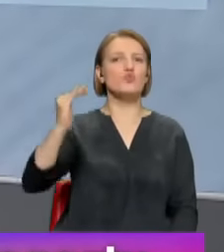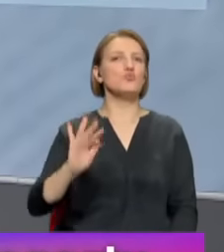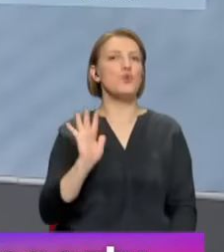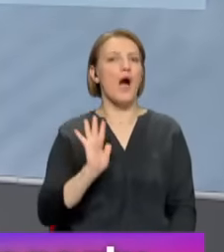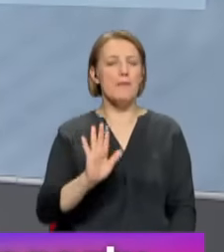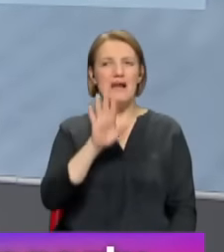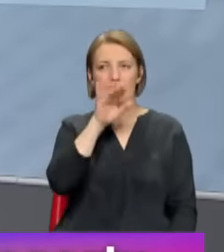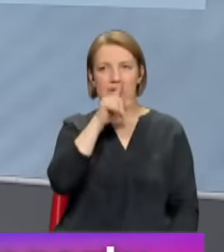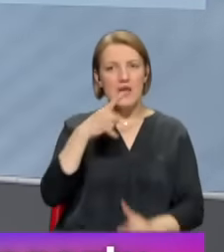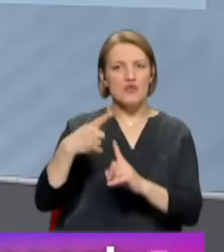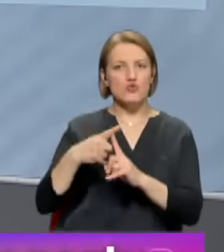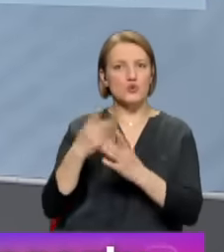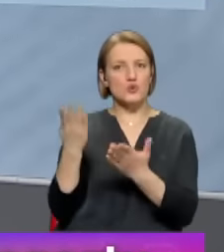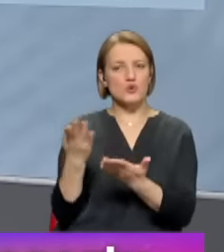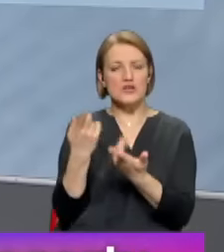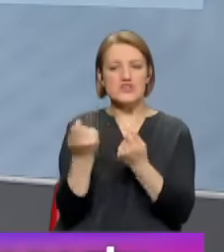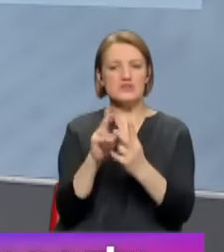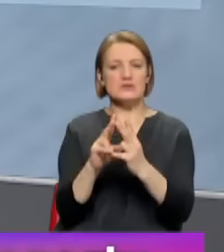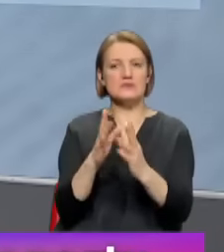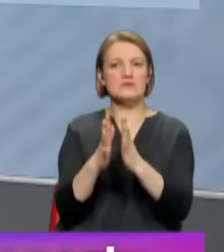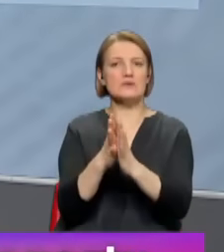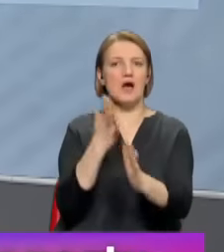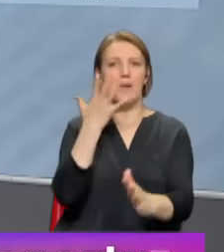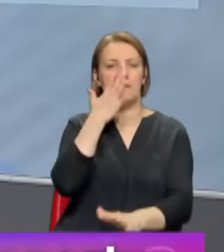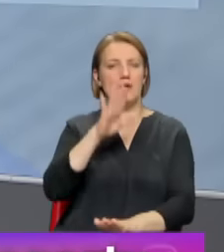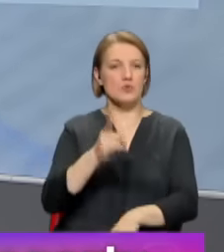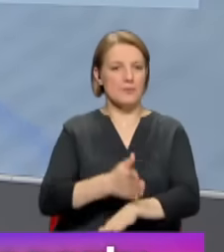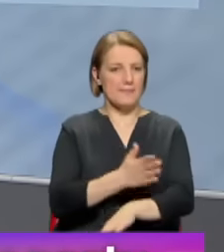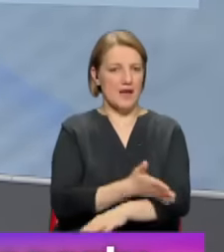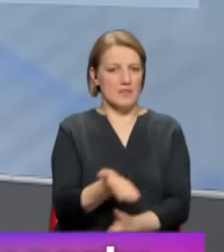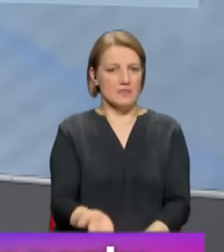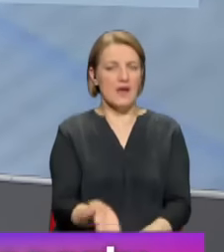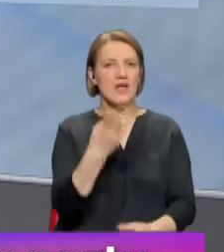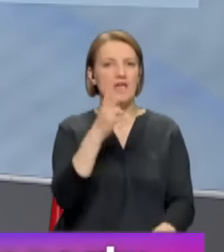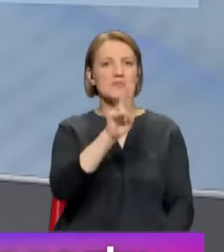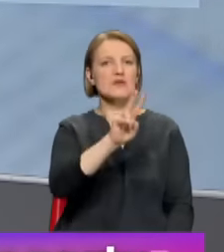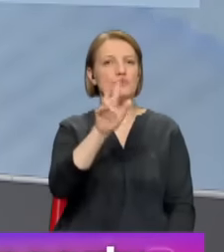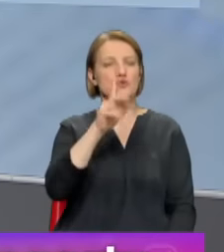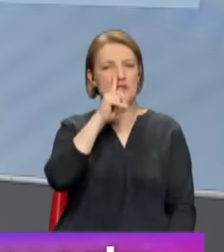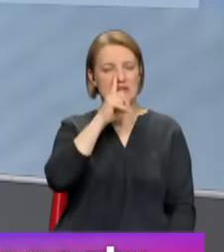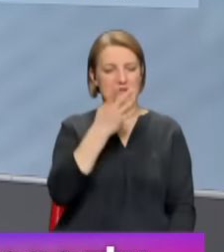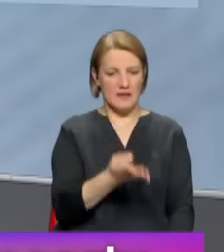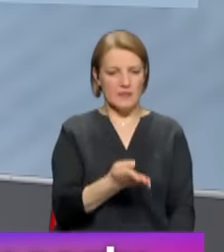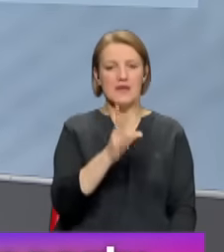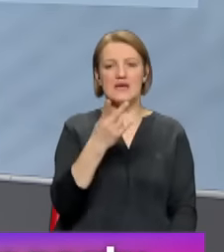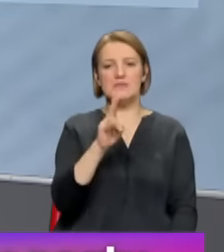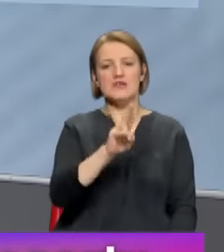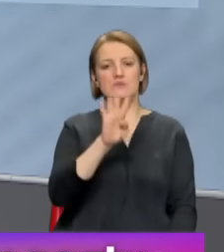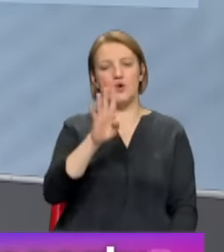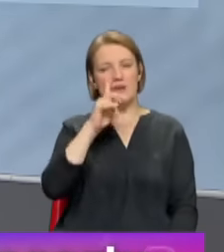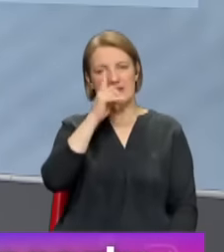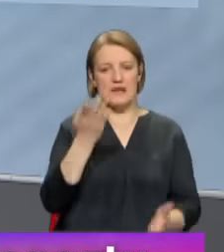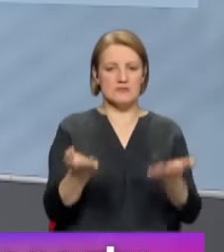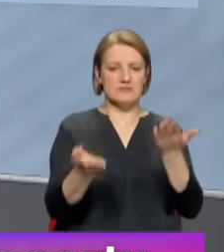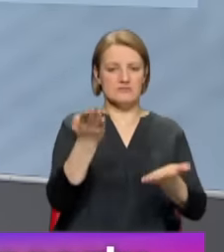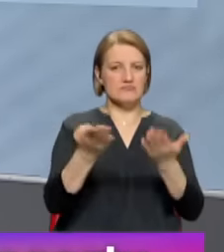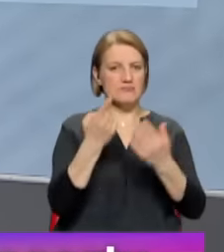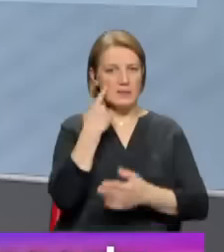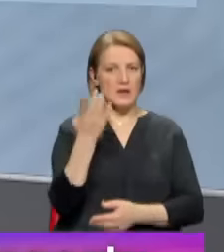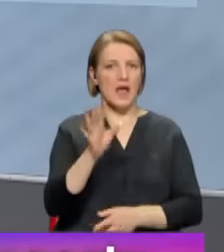ama dede ile torun İş kuyruğunda bu memlekette 2023 Nisan'ı 2024 Nisan'ı kıyaslaması